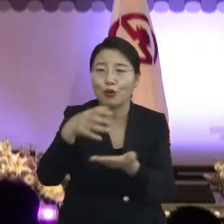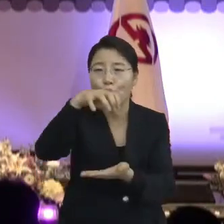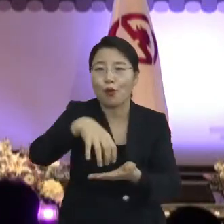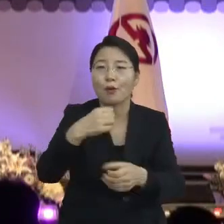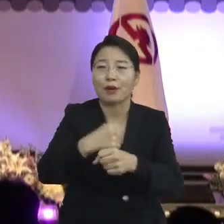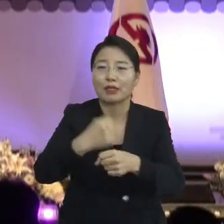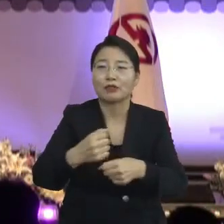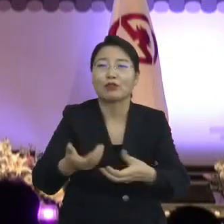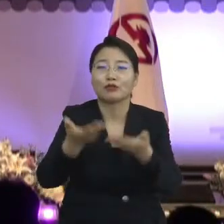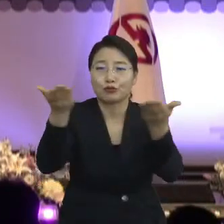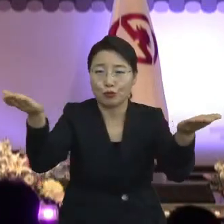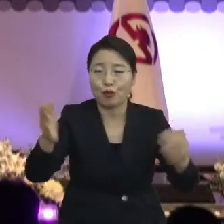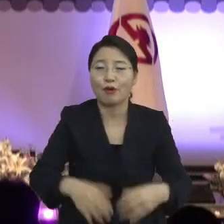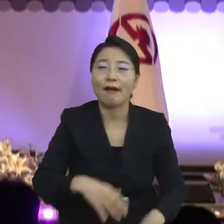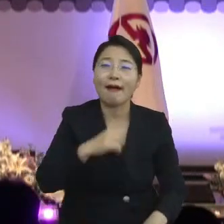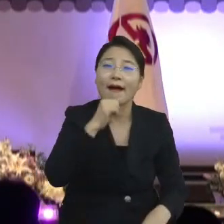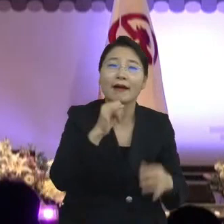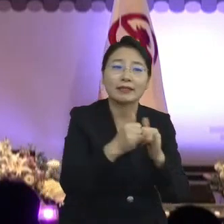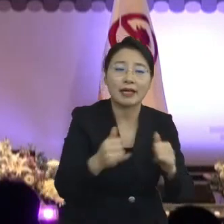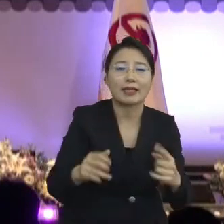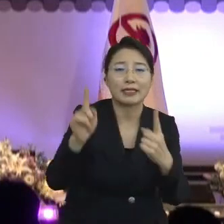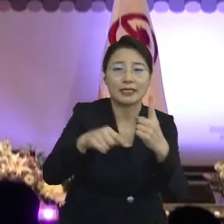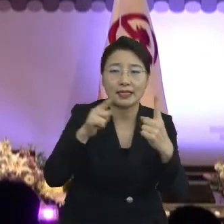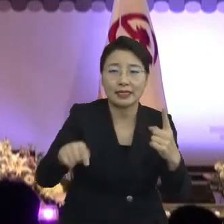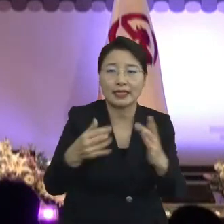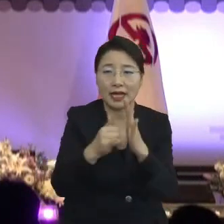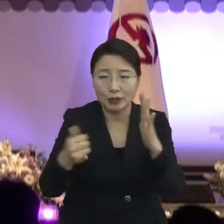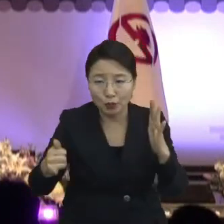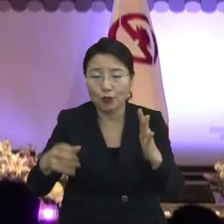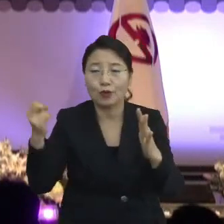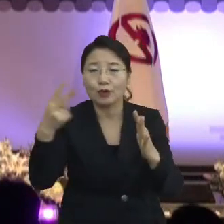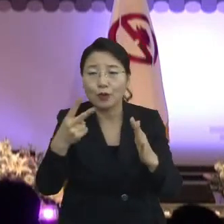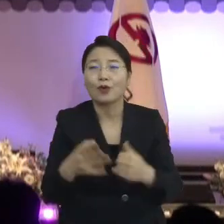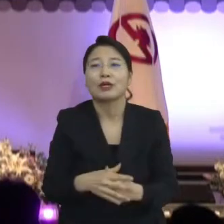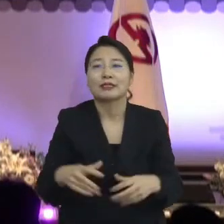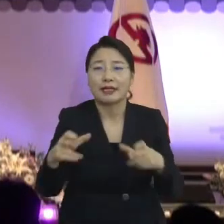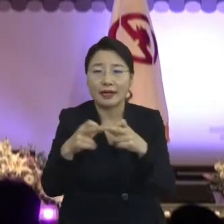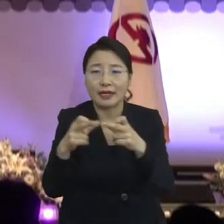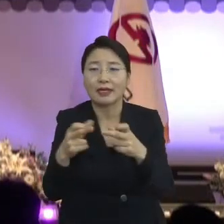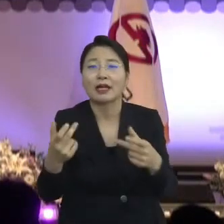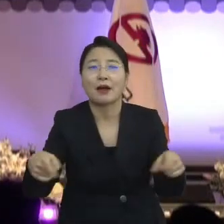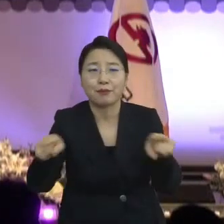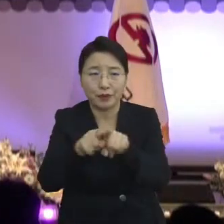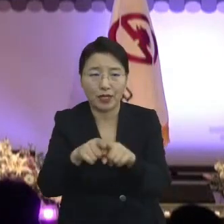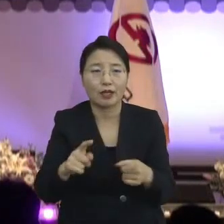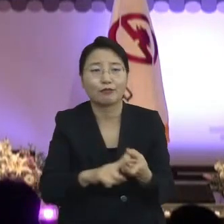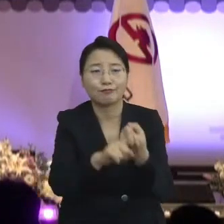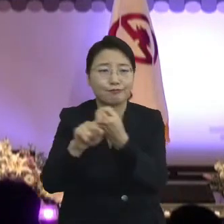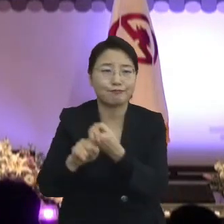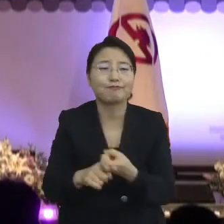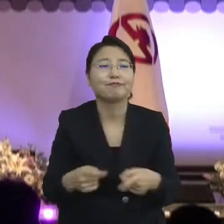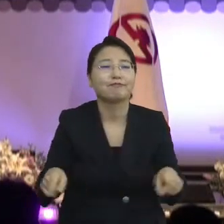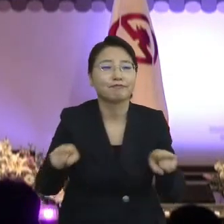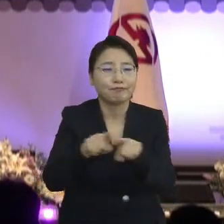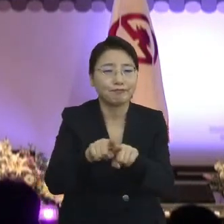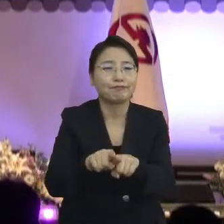저소득층, 1인 가구, 장애인 등 더 많은 약자와 동행토록 하겠습니다.